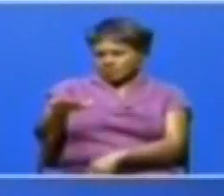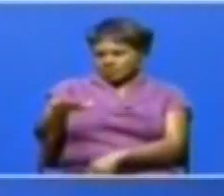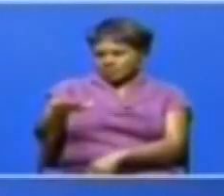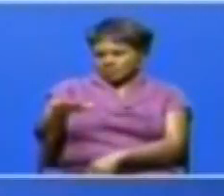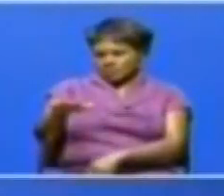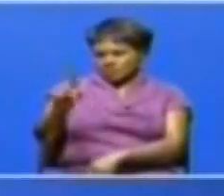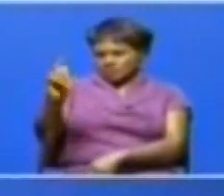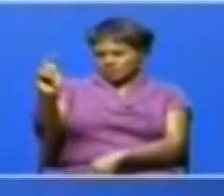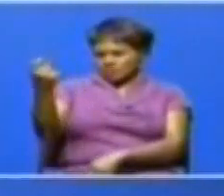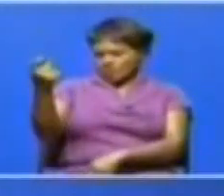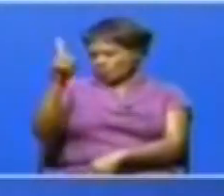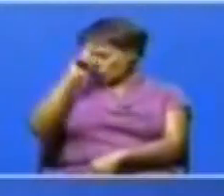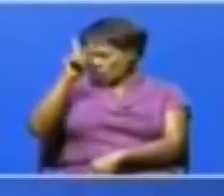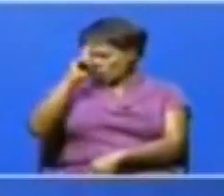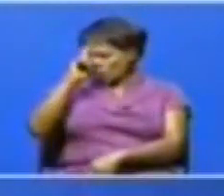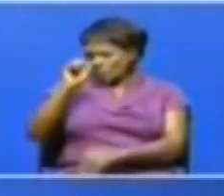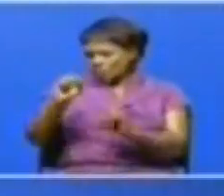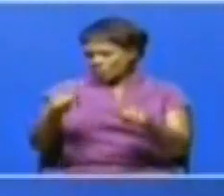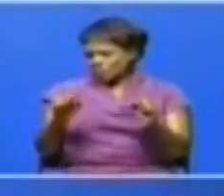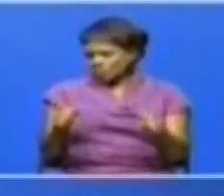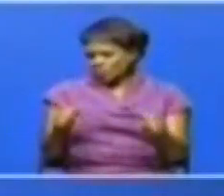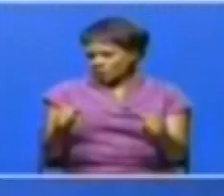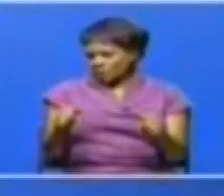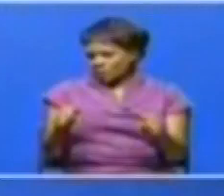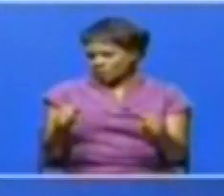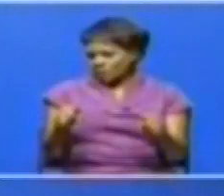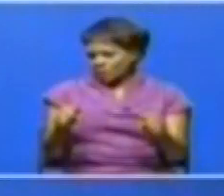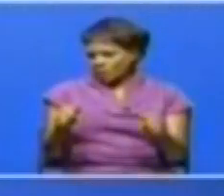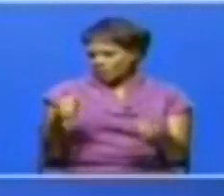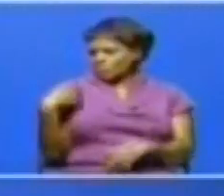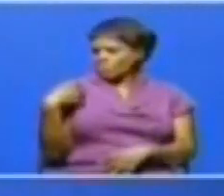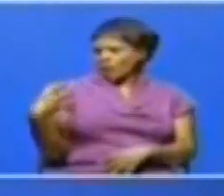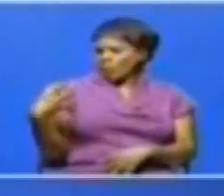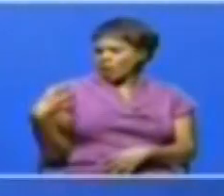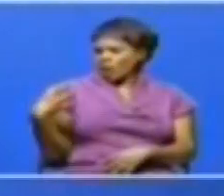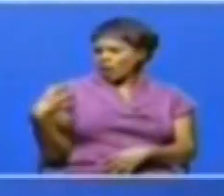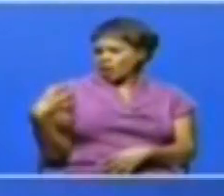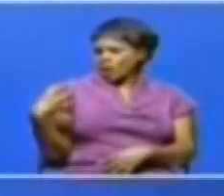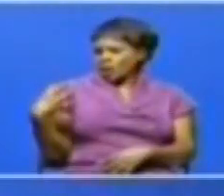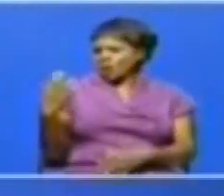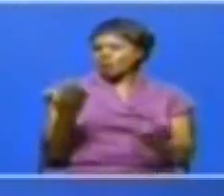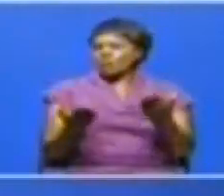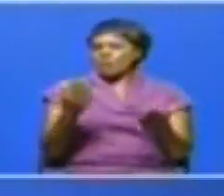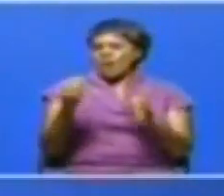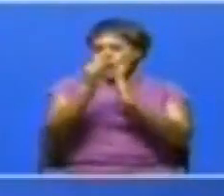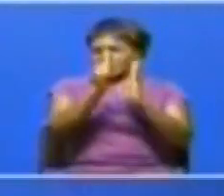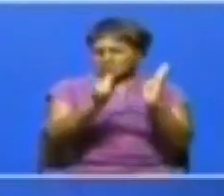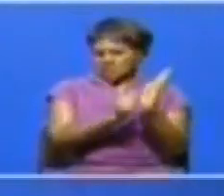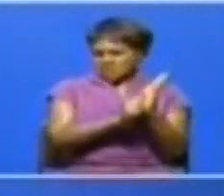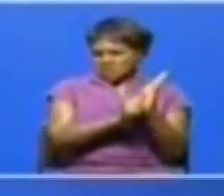jinsi ambavyo Wakenya wengi wanabashiri huenda sasa kukawa ni kupimana ubabe. Walio na nguvu wapishe miswada ikija kwa